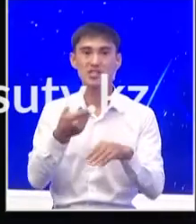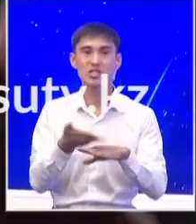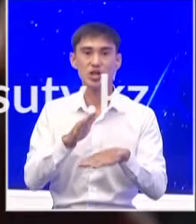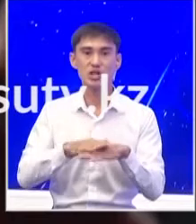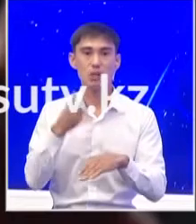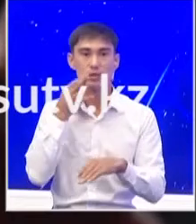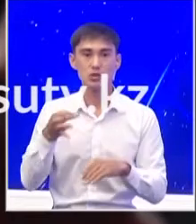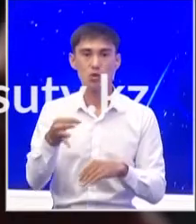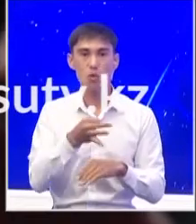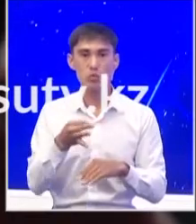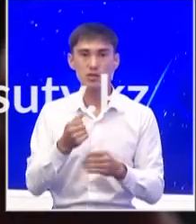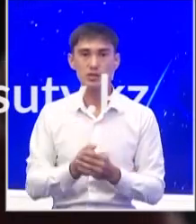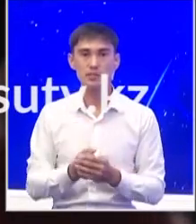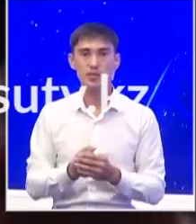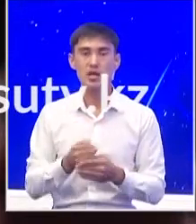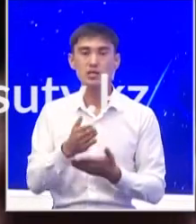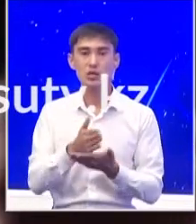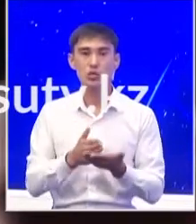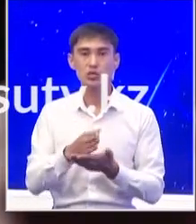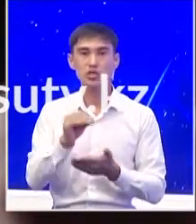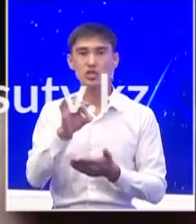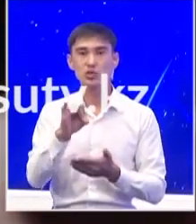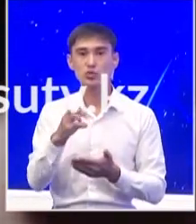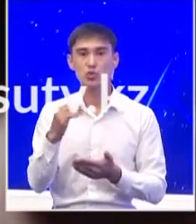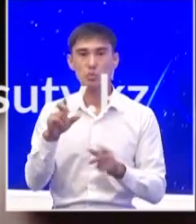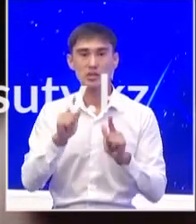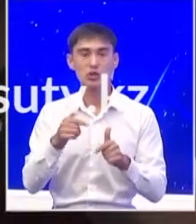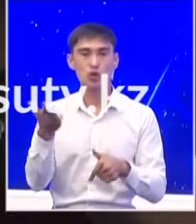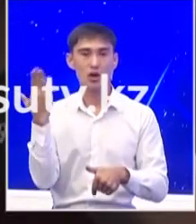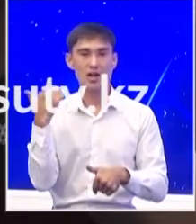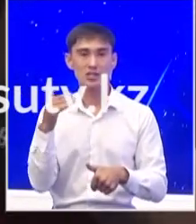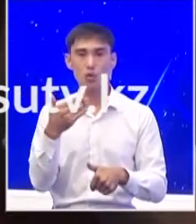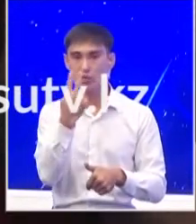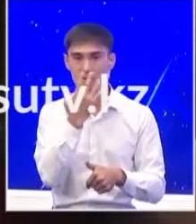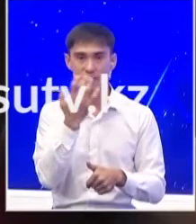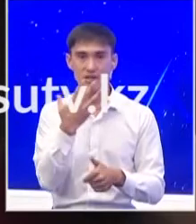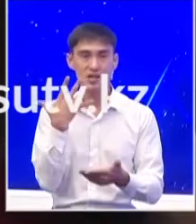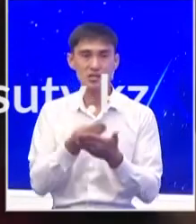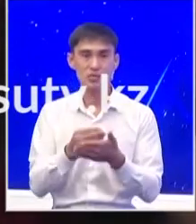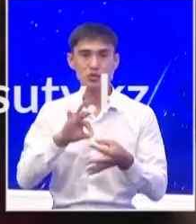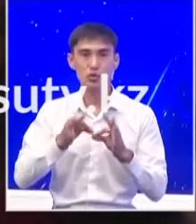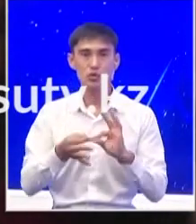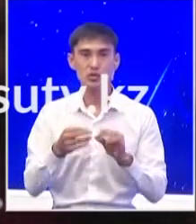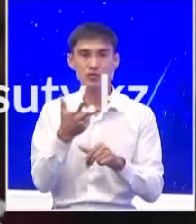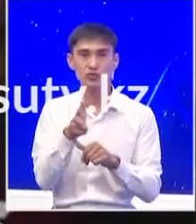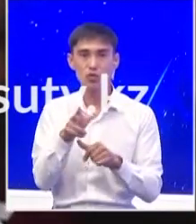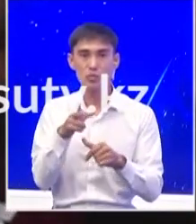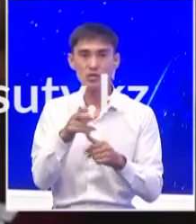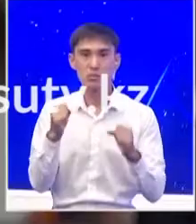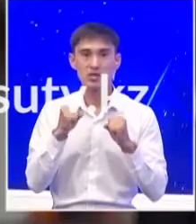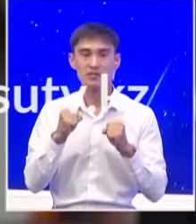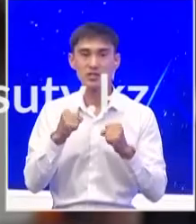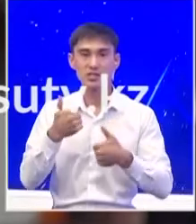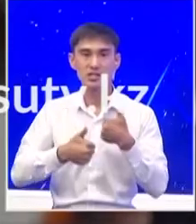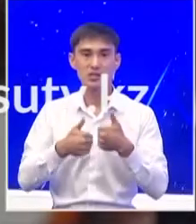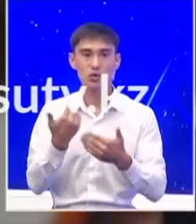тяжелоатлеты Алматинской области. Сотрудник телеканала ЖТСУ признается, что раньше он не видел для себя сложности в съемке спортивных состязаний.